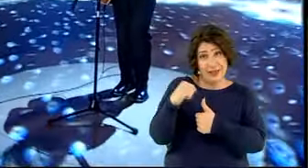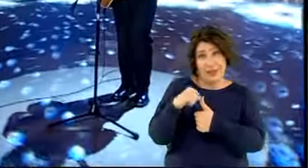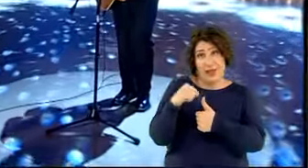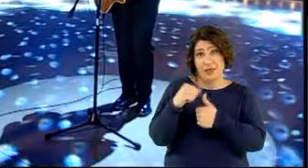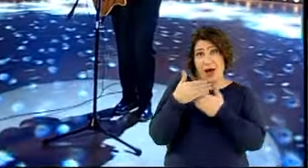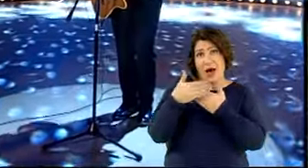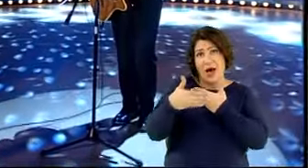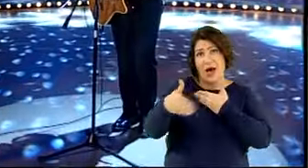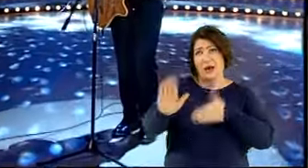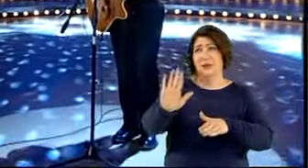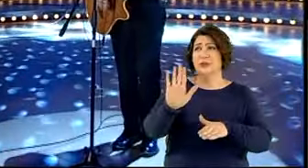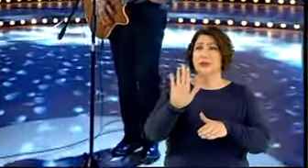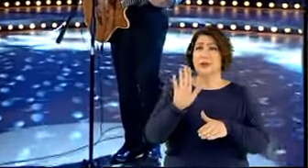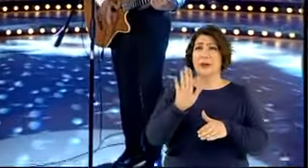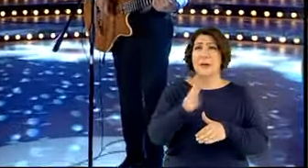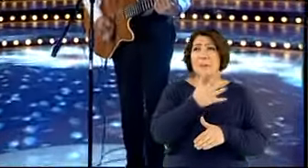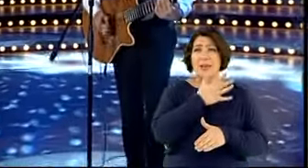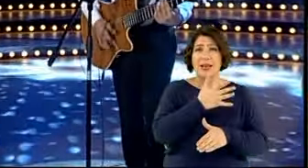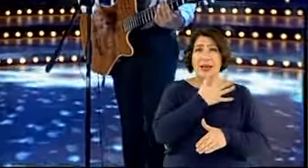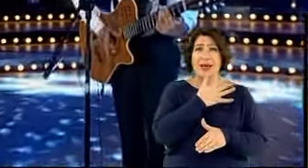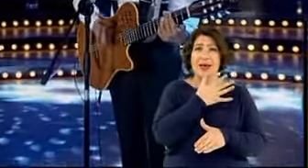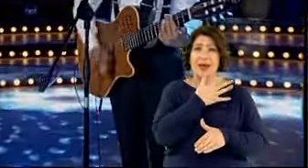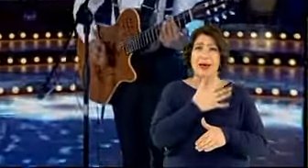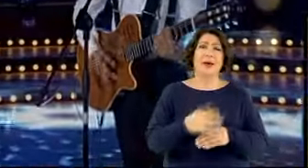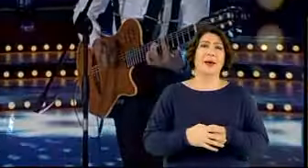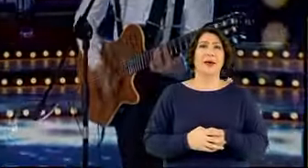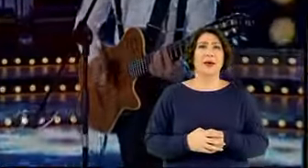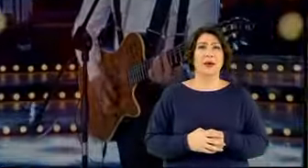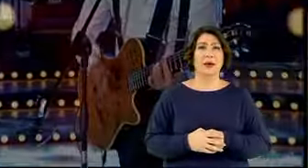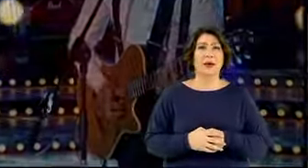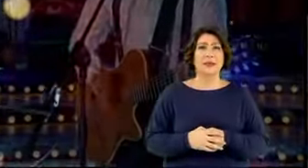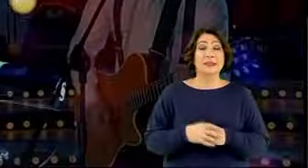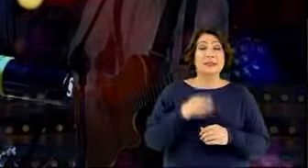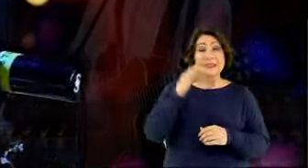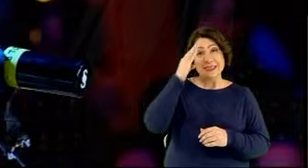Yeniden ayrılacağını bile bile